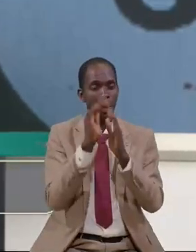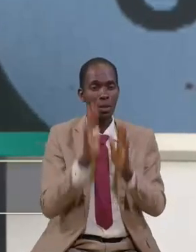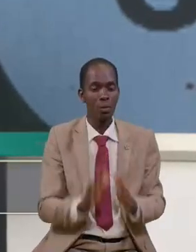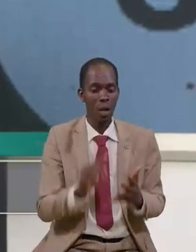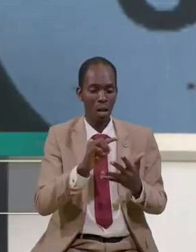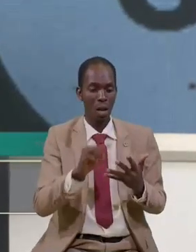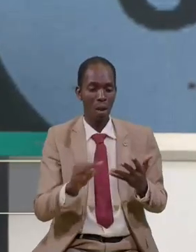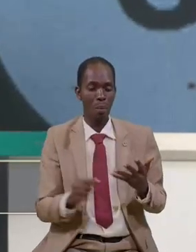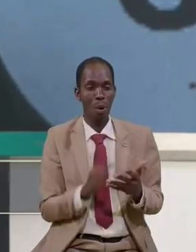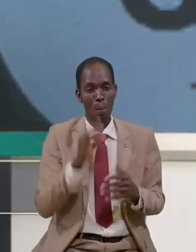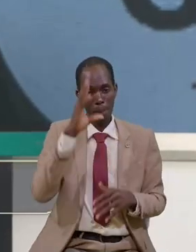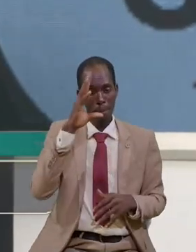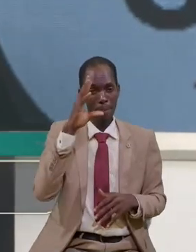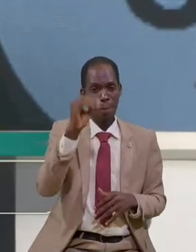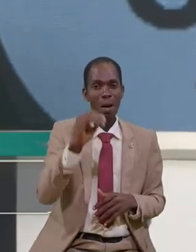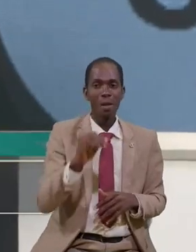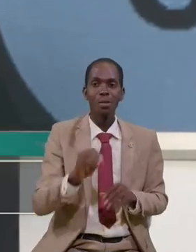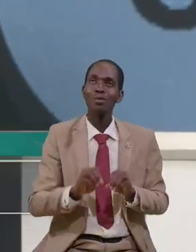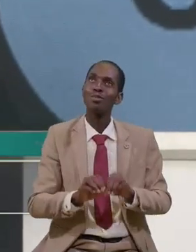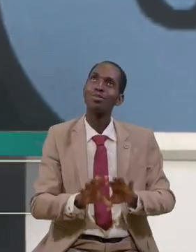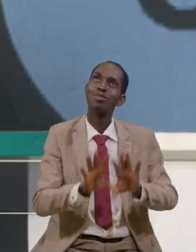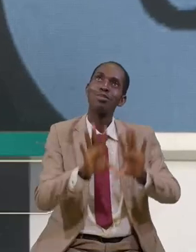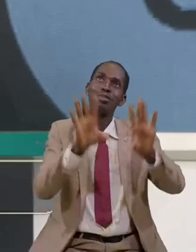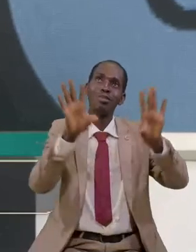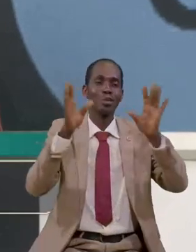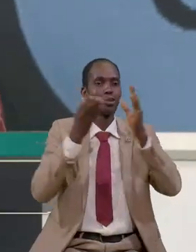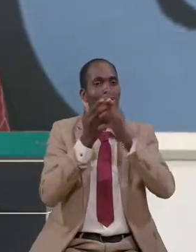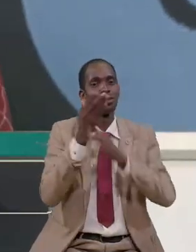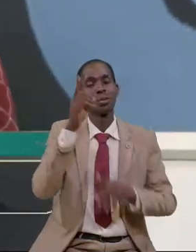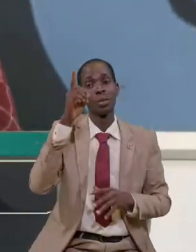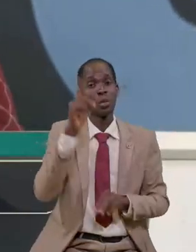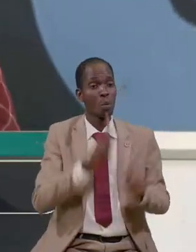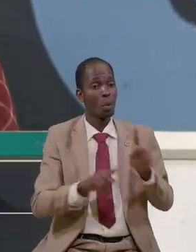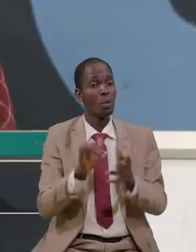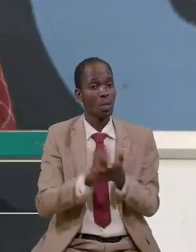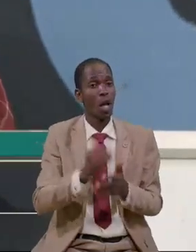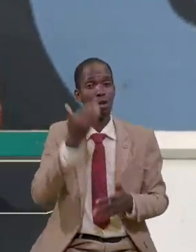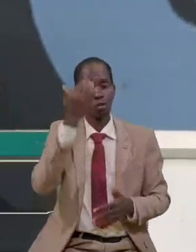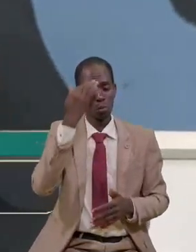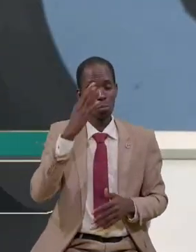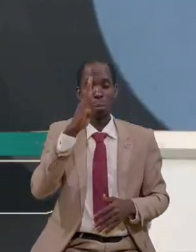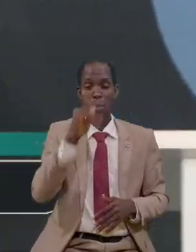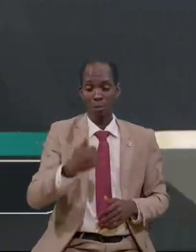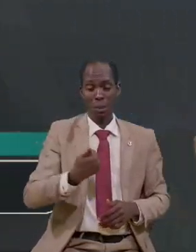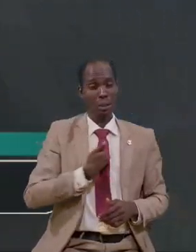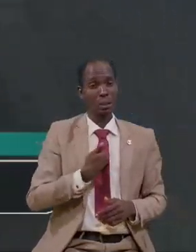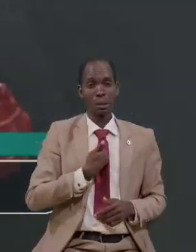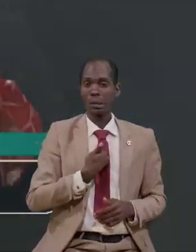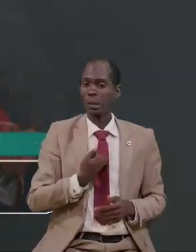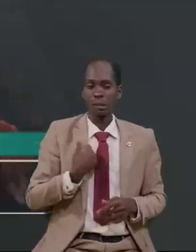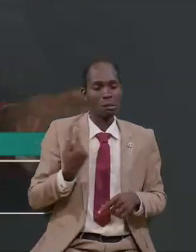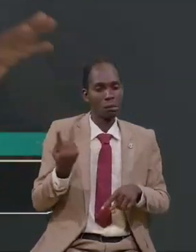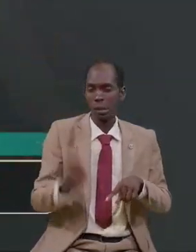les vrais croyants parmi les hommes brillent à travers lui. Ceux qui savent que